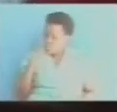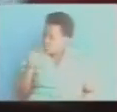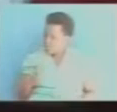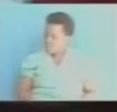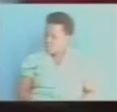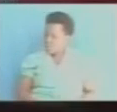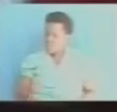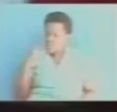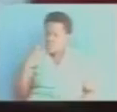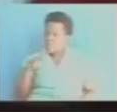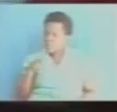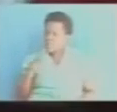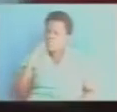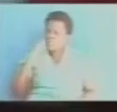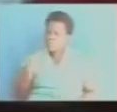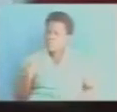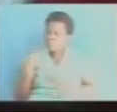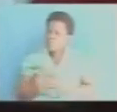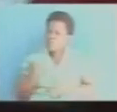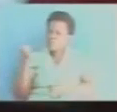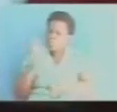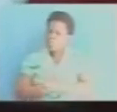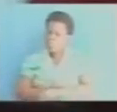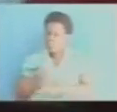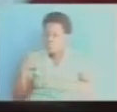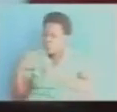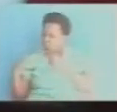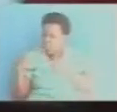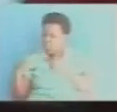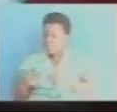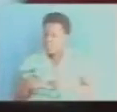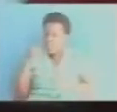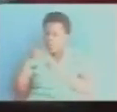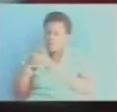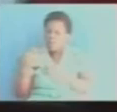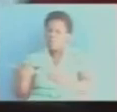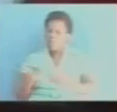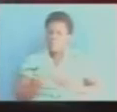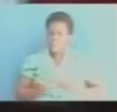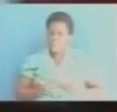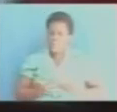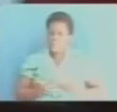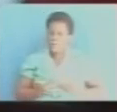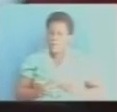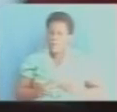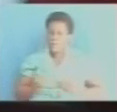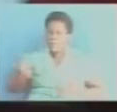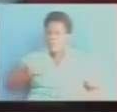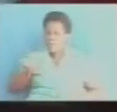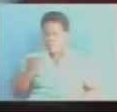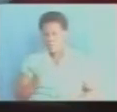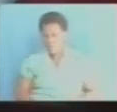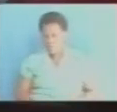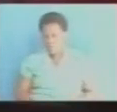watu wenye taaluma hoteli kwa ajili ya kuw wageni Hao Je serikali Ina mti Gani Wa haraka Wa Sasa